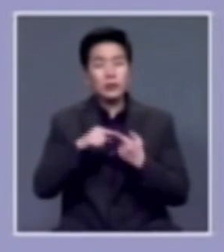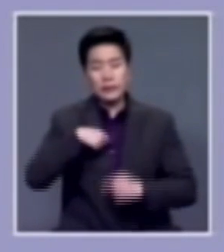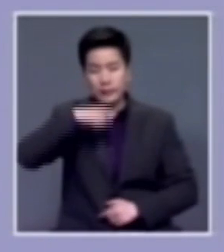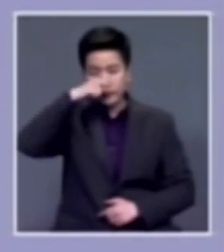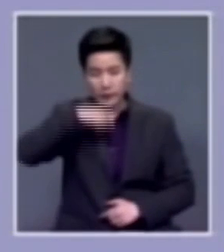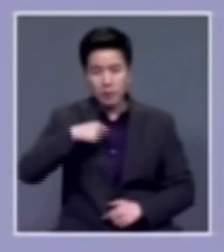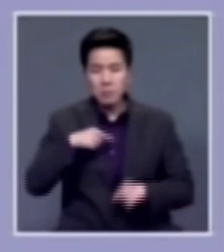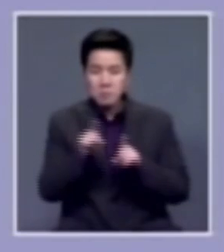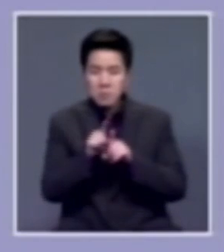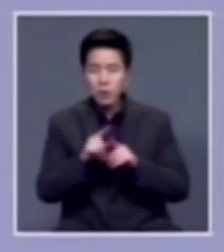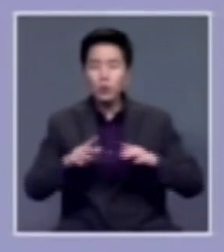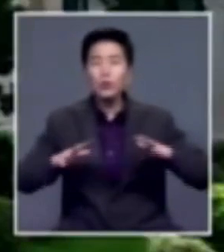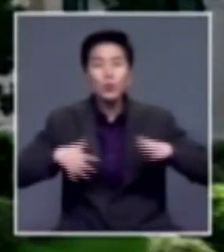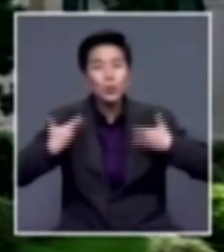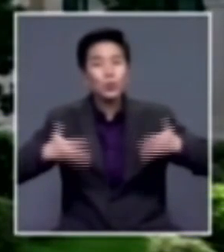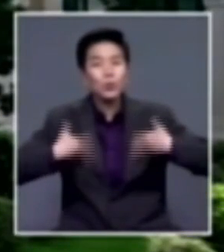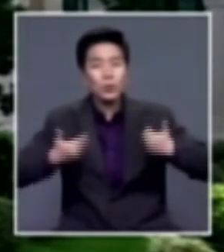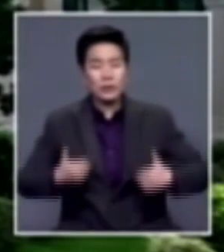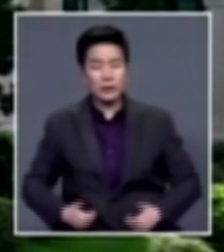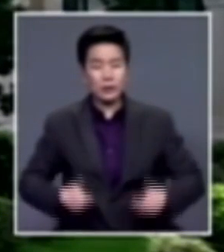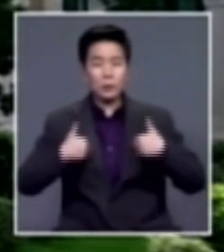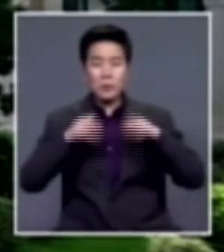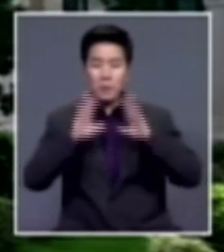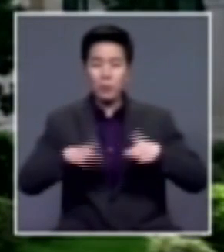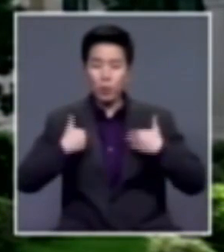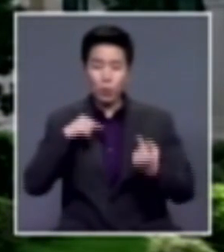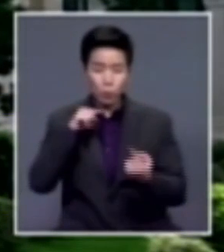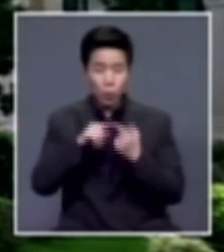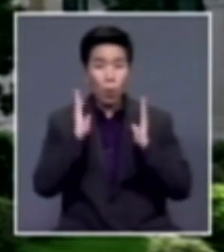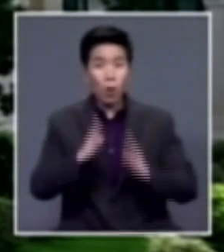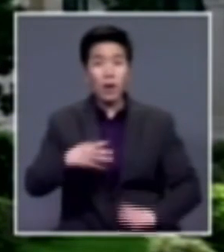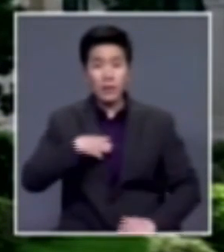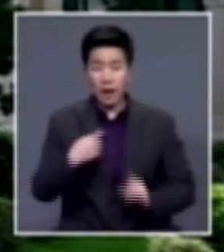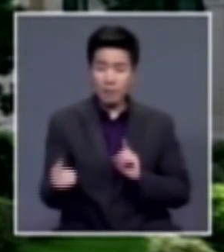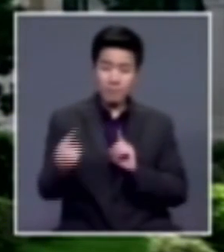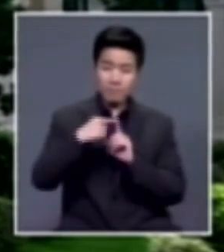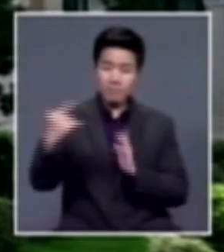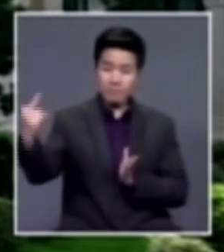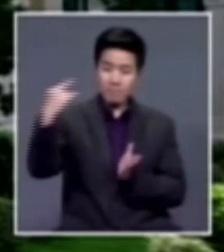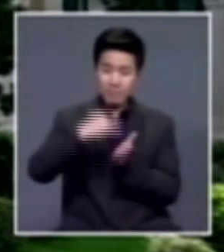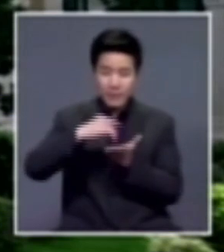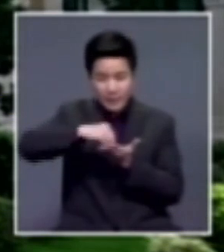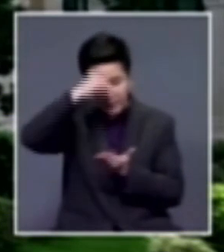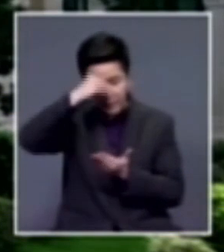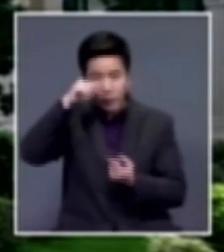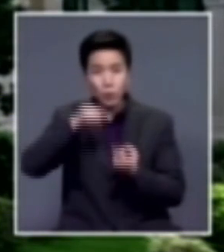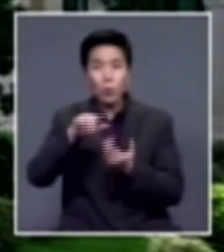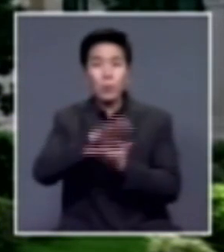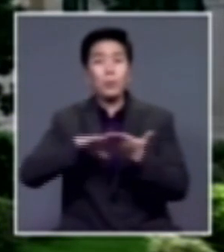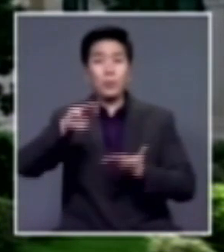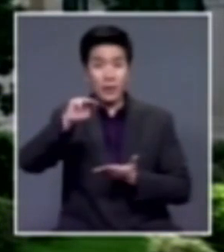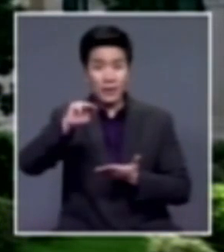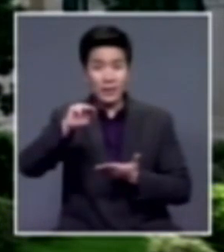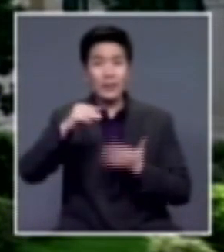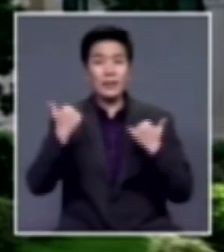ยมีบรรยากาศให้ความสุขสนานมีชีวิตชีวาเหมาะกับผู้ที่ต้องการเข้าศึกษาต่อและใช้ชีวิตระดับมหาวิทยาลัยร